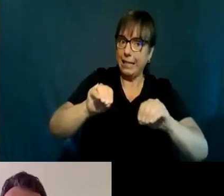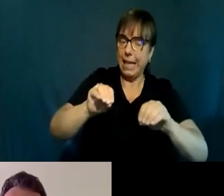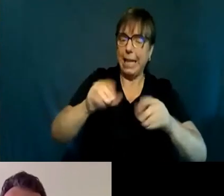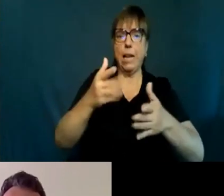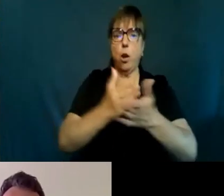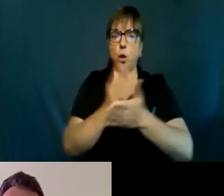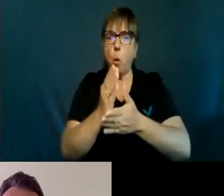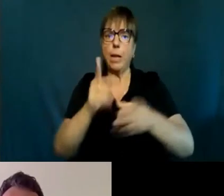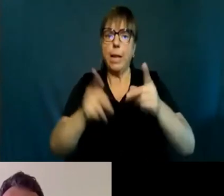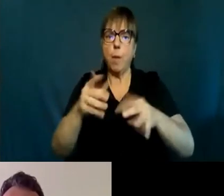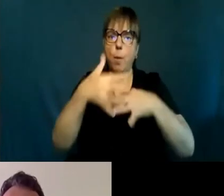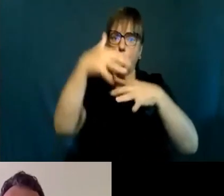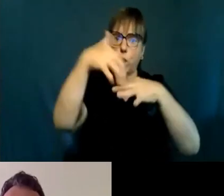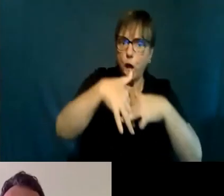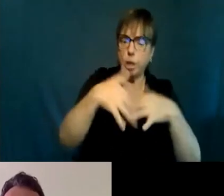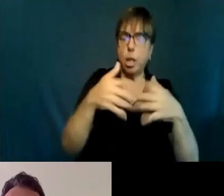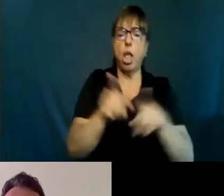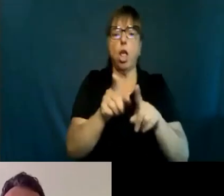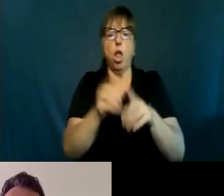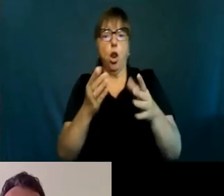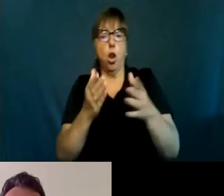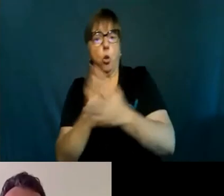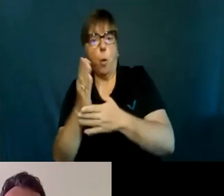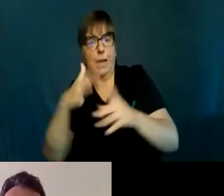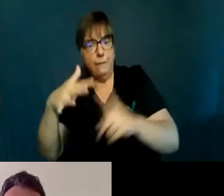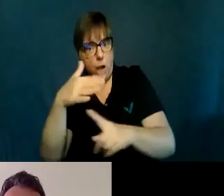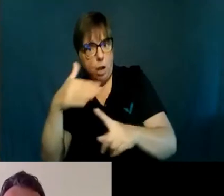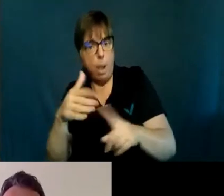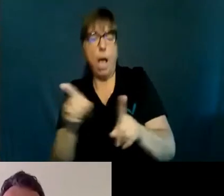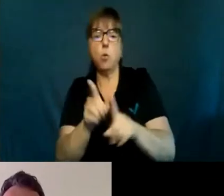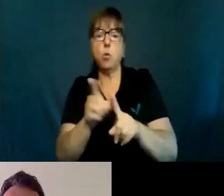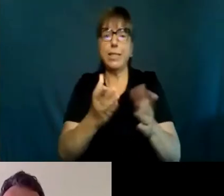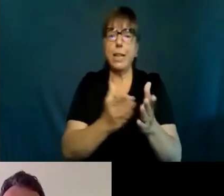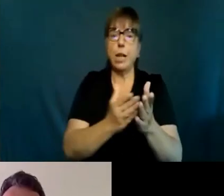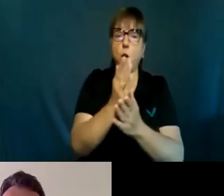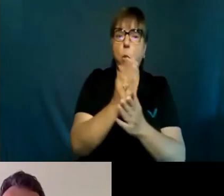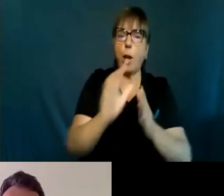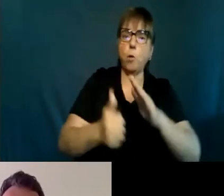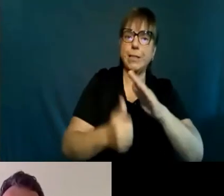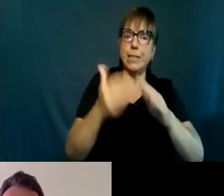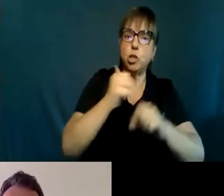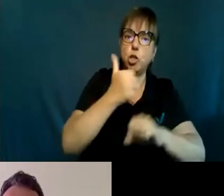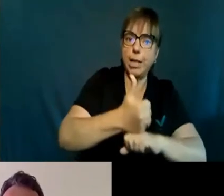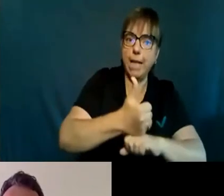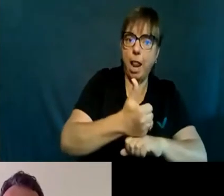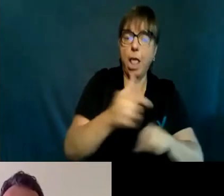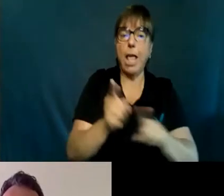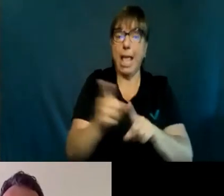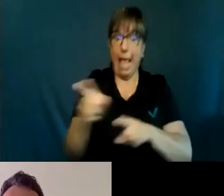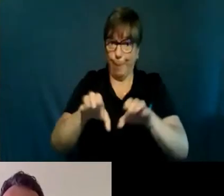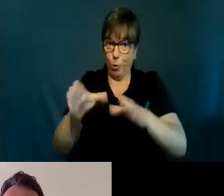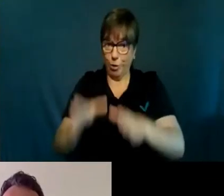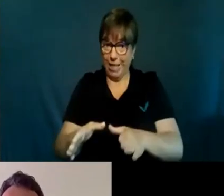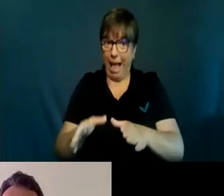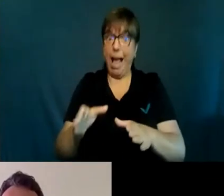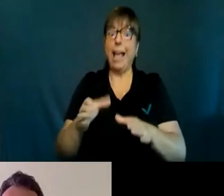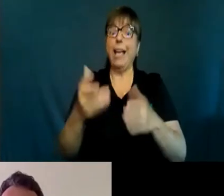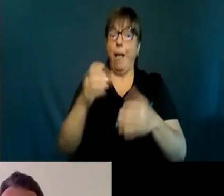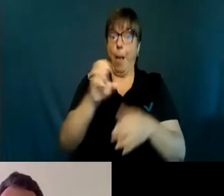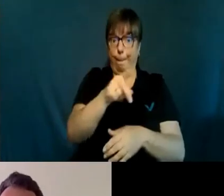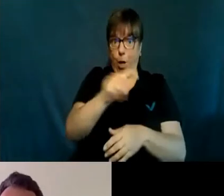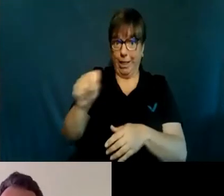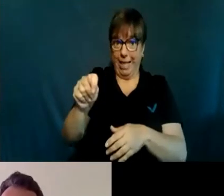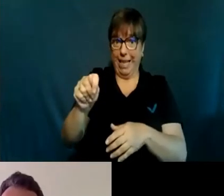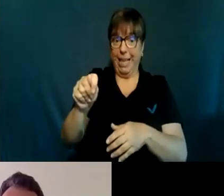autochtones, le droit de l'environnement et le droit constitutionnel. Elle était boursière de la Fondation Trudeau en 2003. Et Dion Romeo